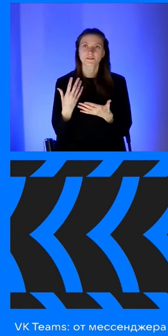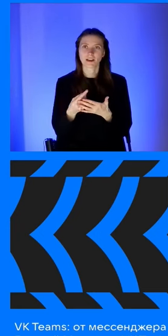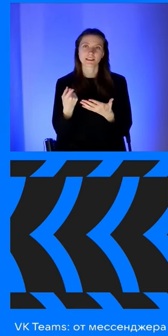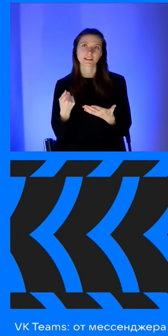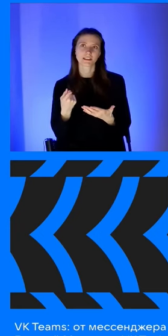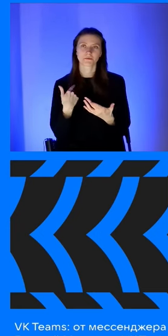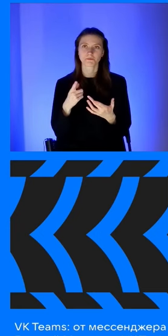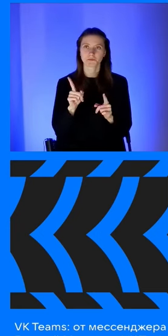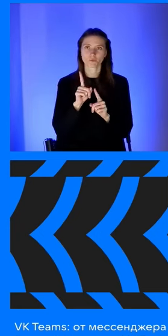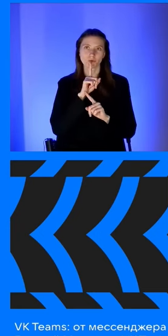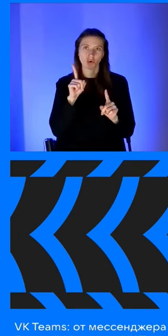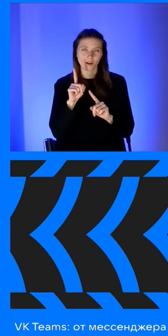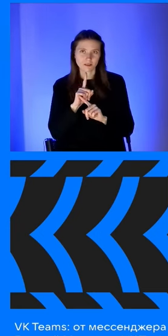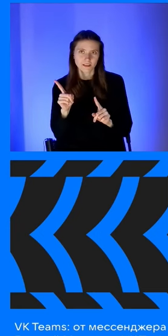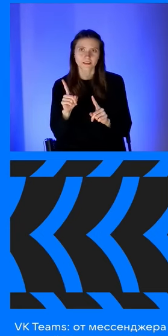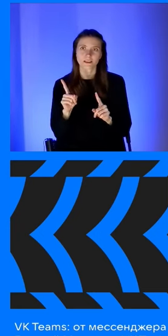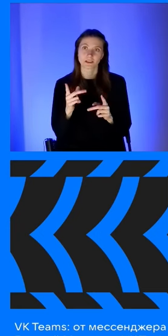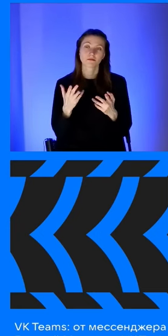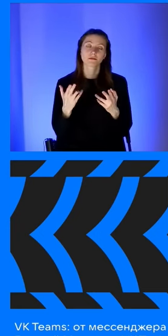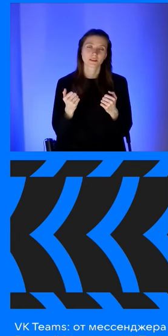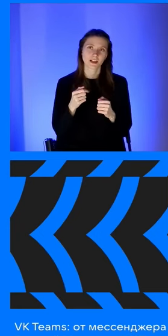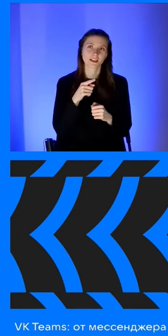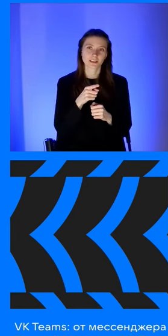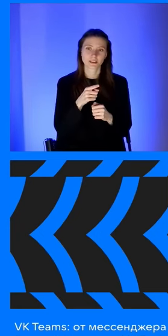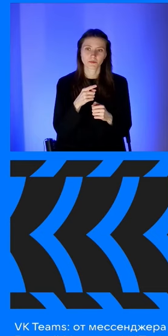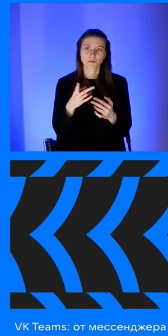компромиссы, да. Поэтому, да, тебе нужно где-то